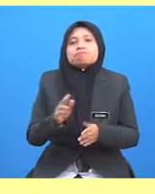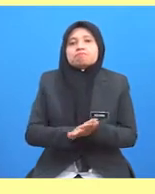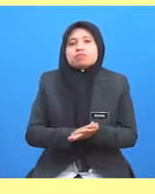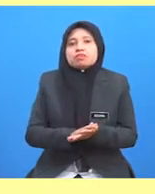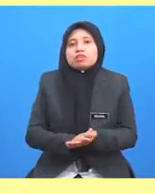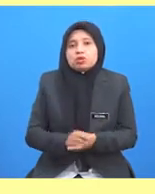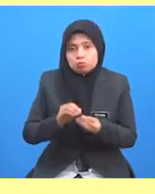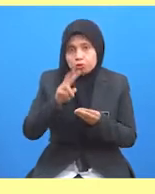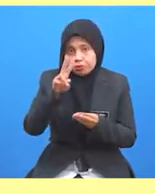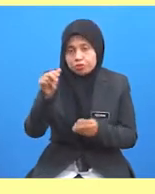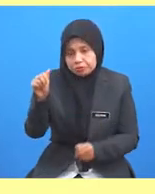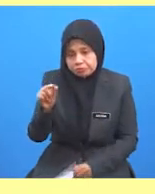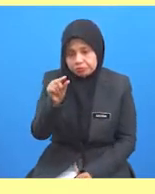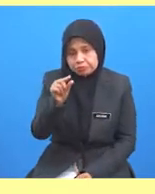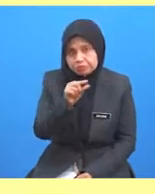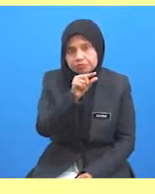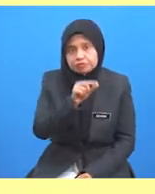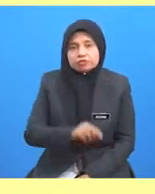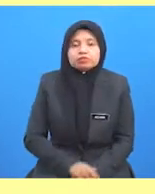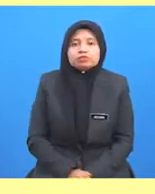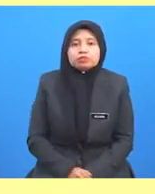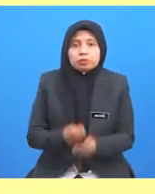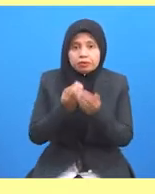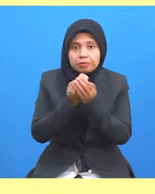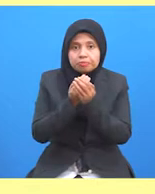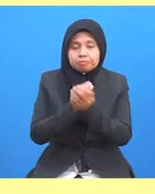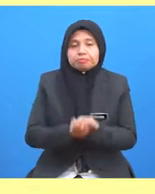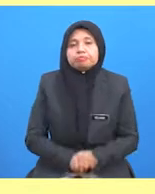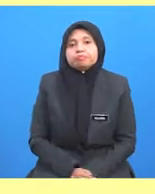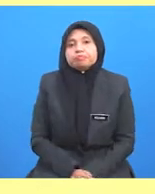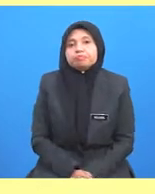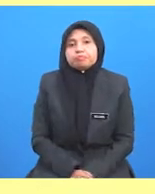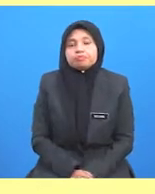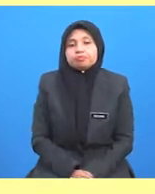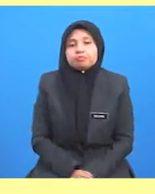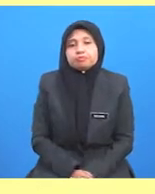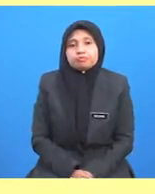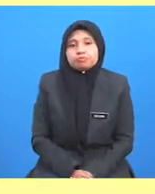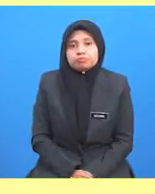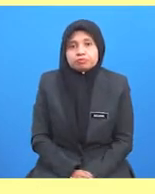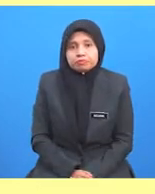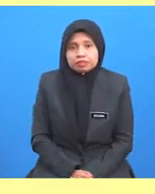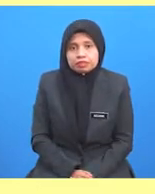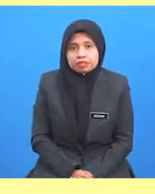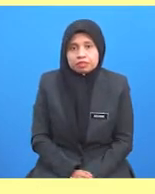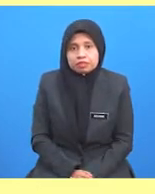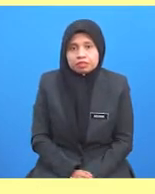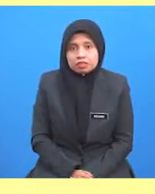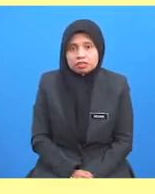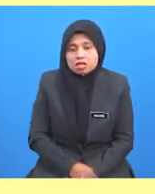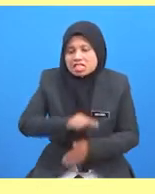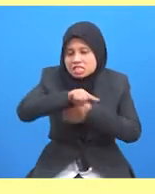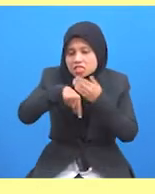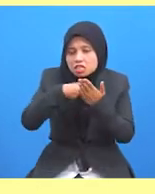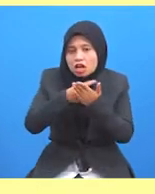Islam. Bermula daripada bangun tidur sehinggalah kita tidur semula, semuanya